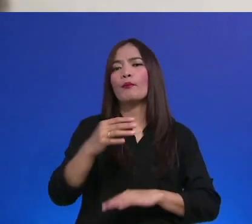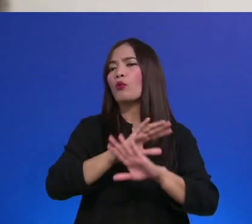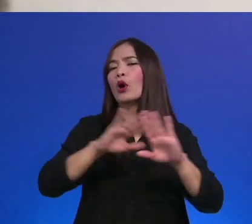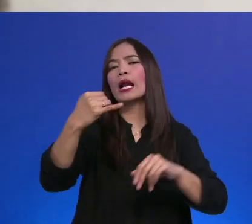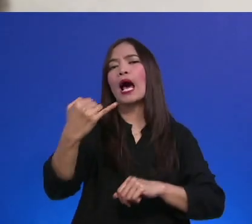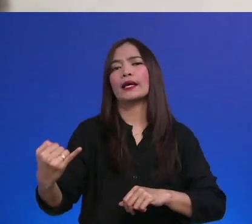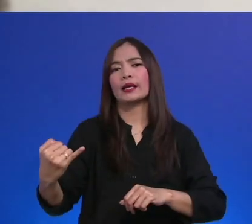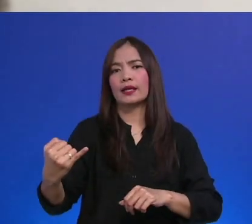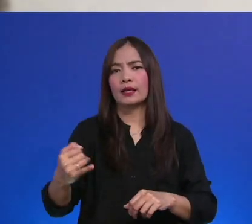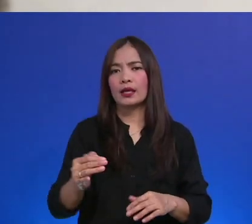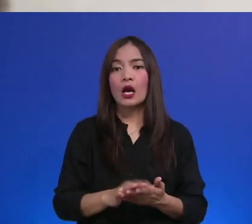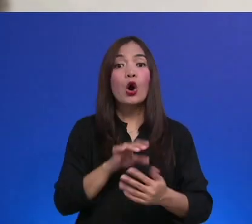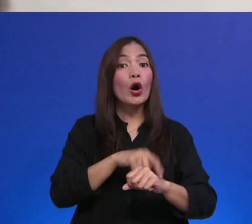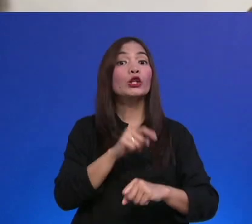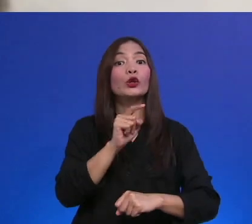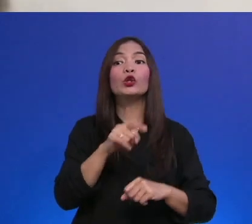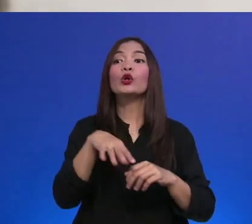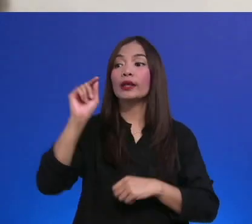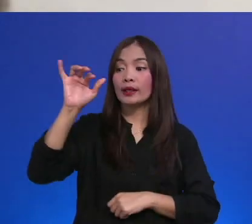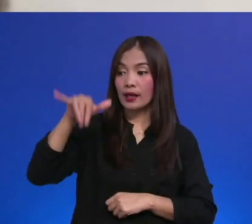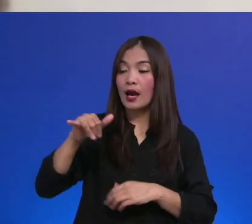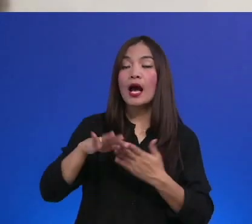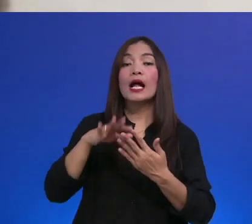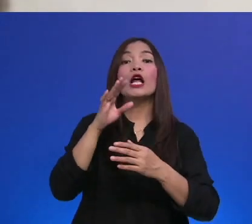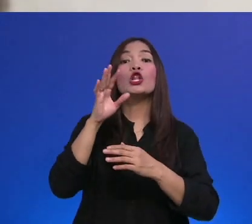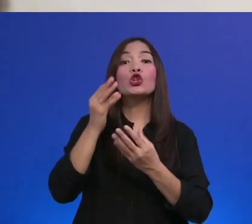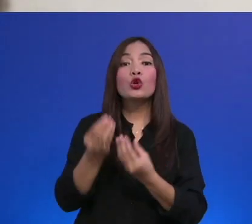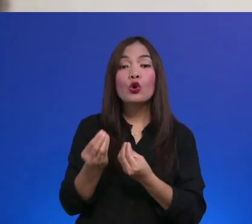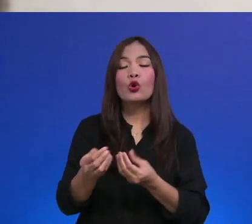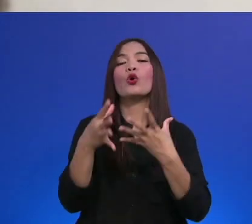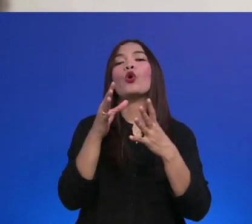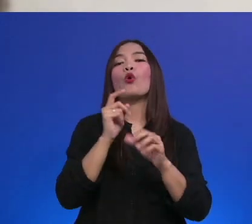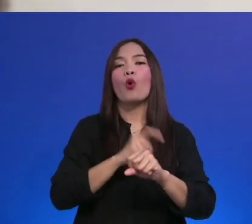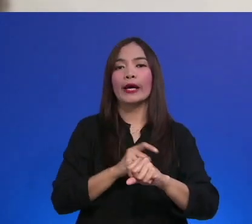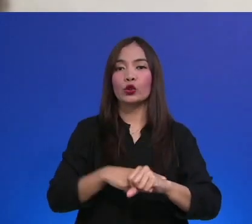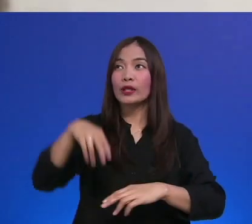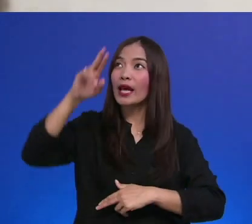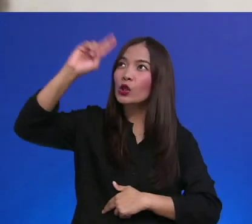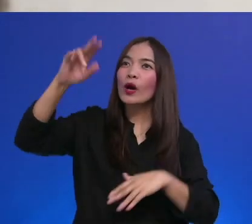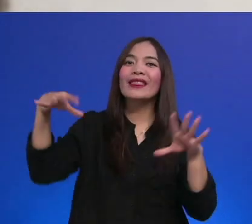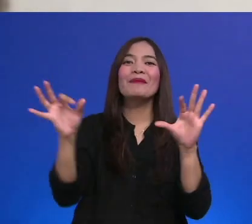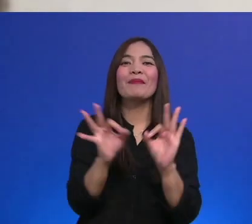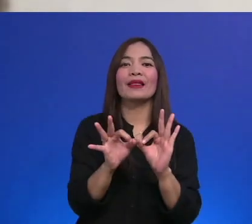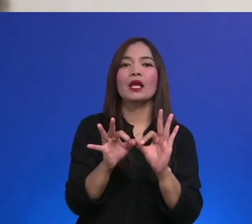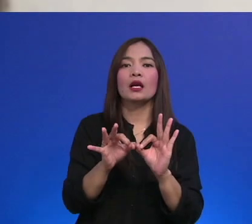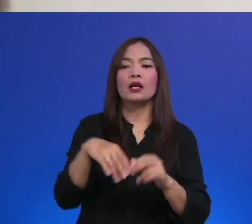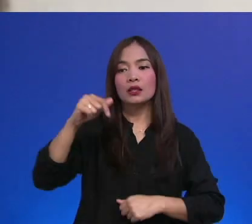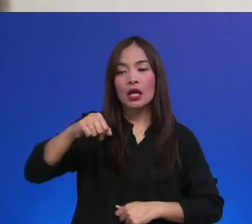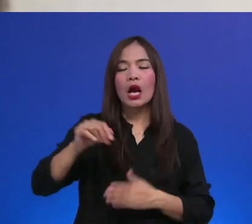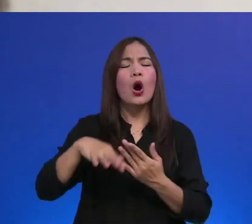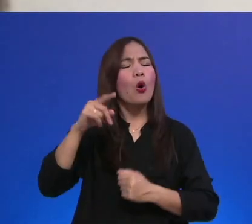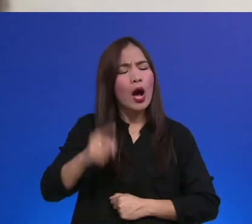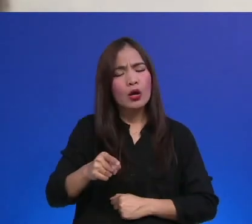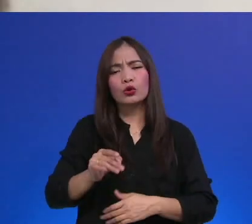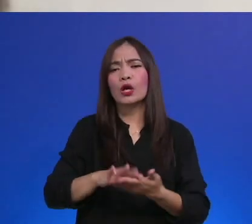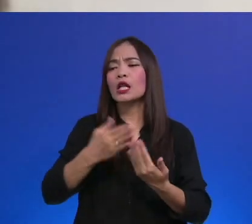tidak jawab saat itu akan menjawab pada waktu yang tepat jangan berhenti berdoa jangan